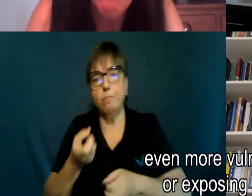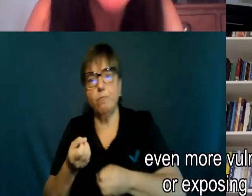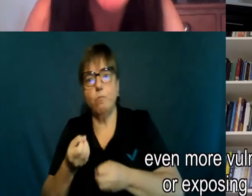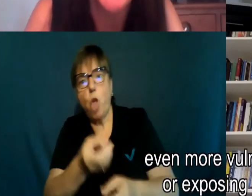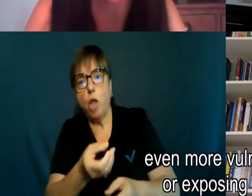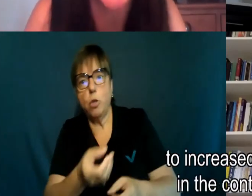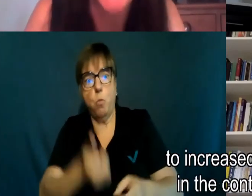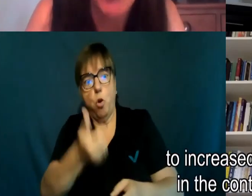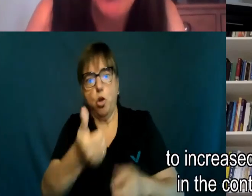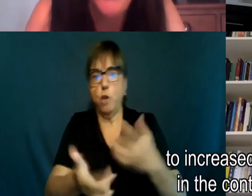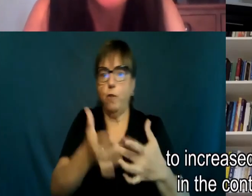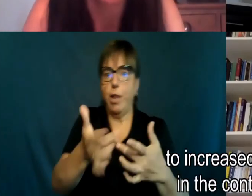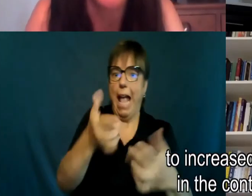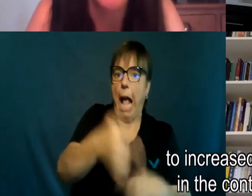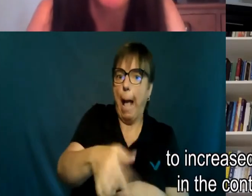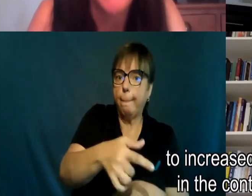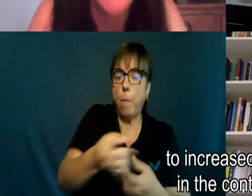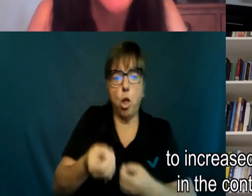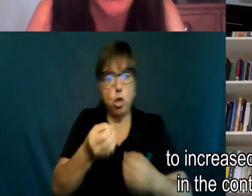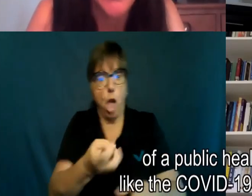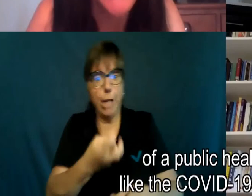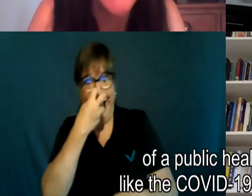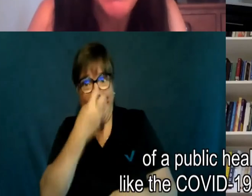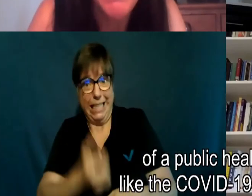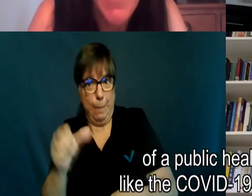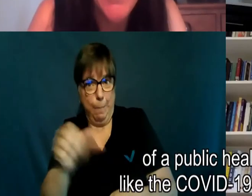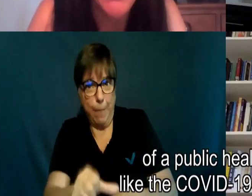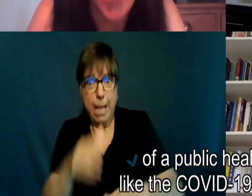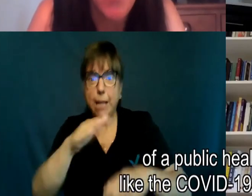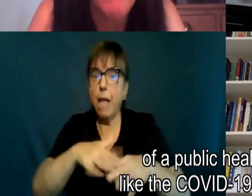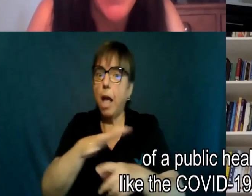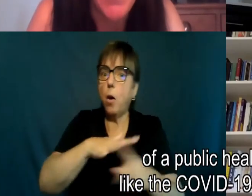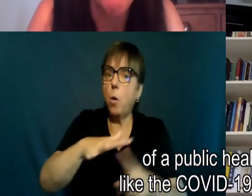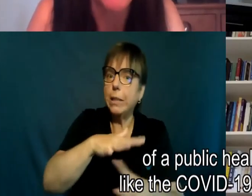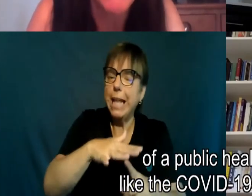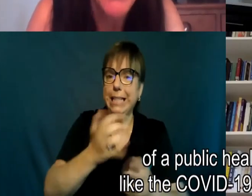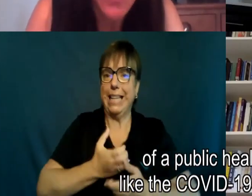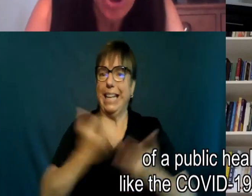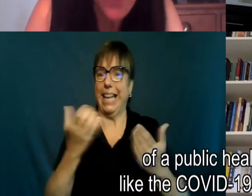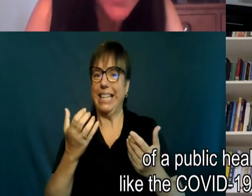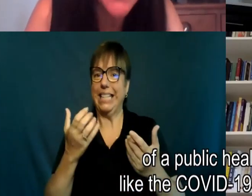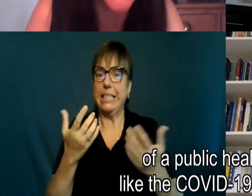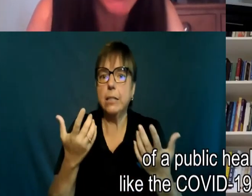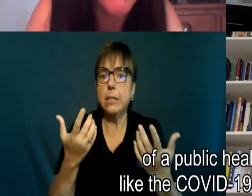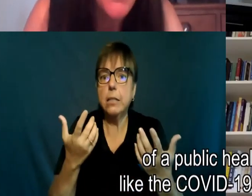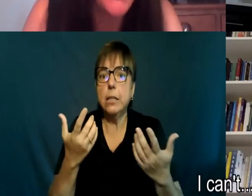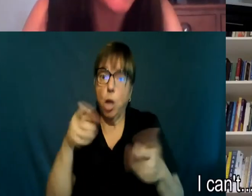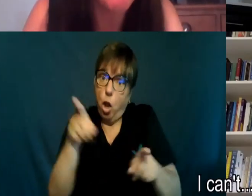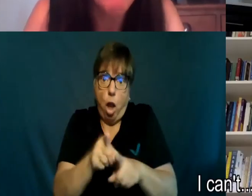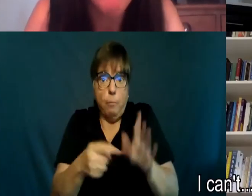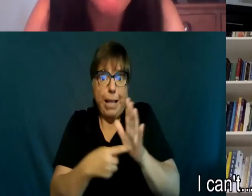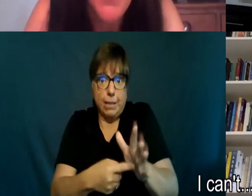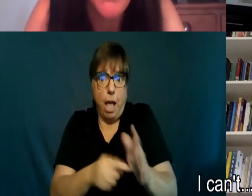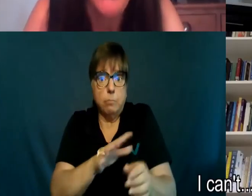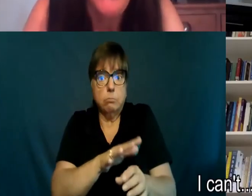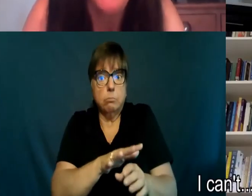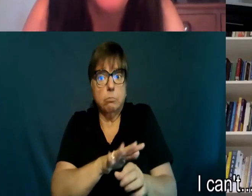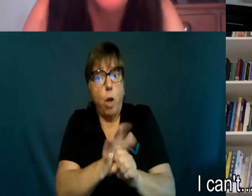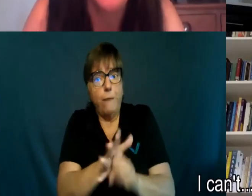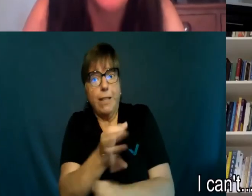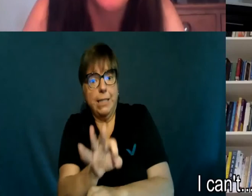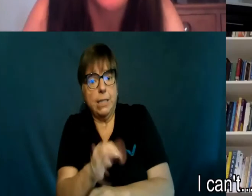vulnérables ou poser des risques accrus dans le contexte de crise sanitaire comme la pandémie de Covid-19. Alors, je ne pourrais pas